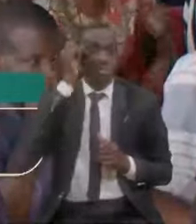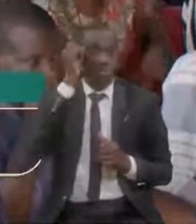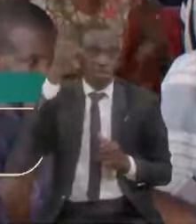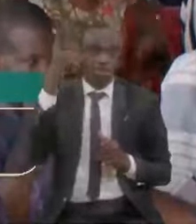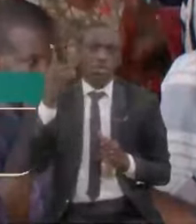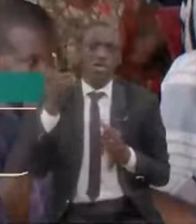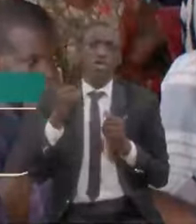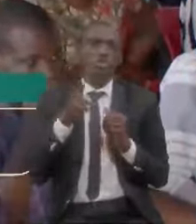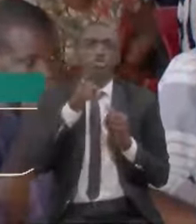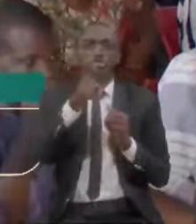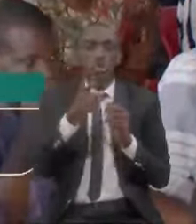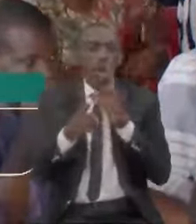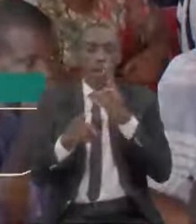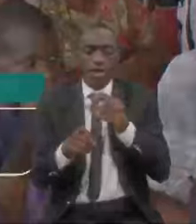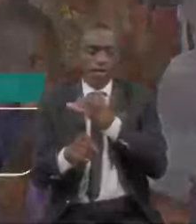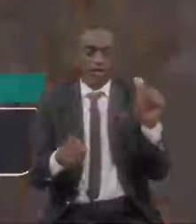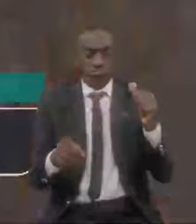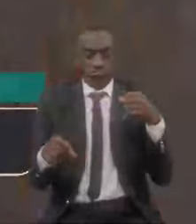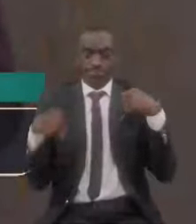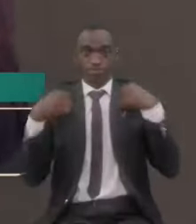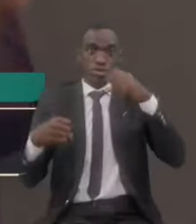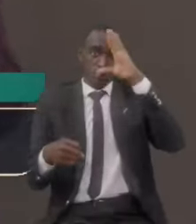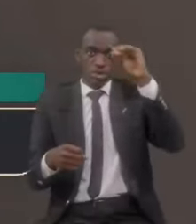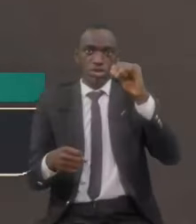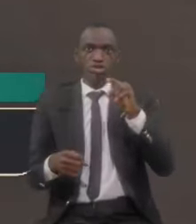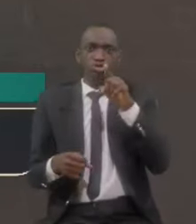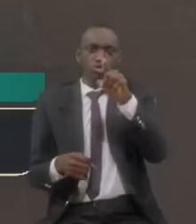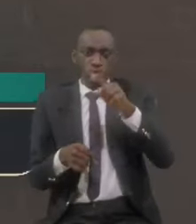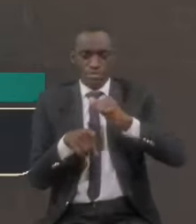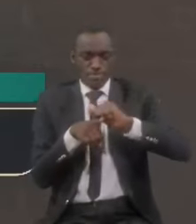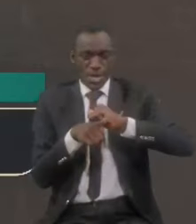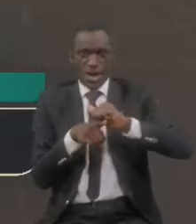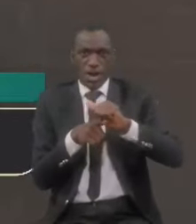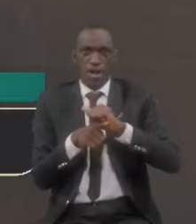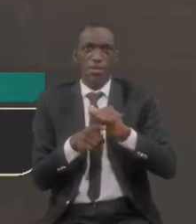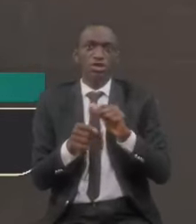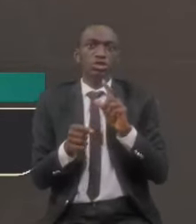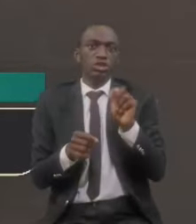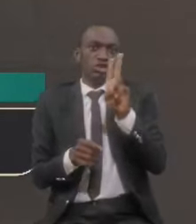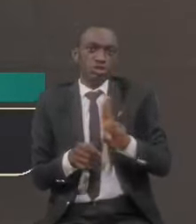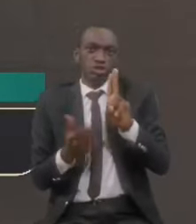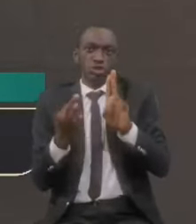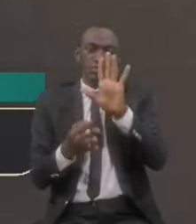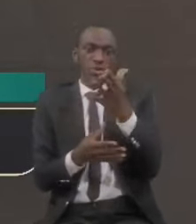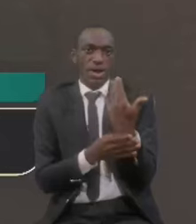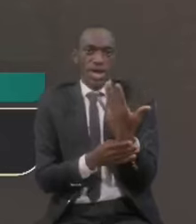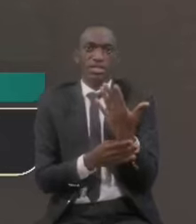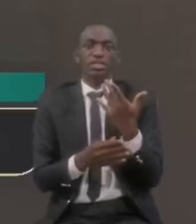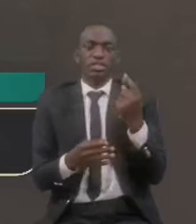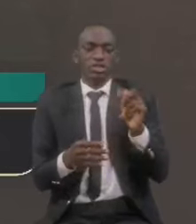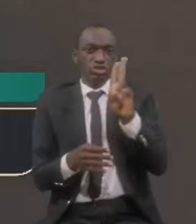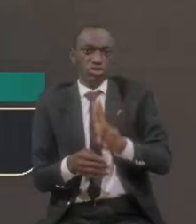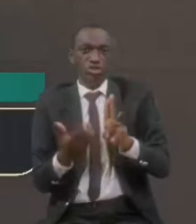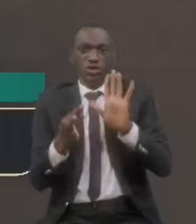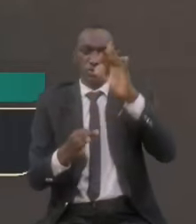l'utilisation des lèvres, l'utilisation de tes mains et l'utilisation, le contrôle de ton souffle.